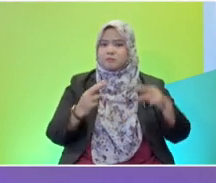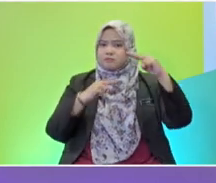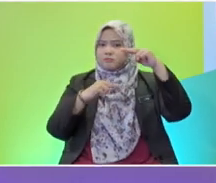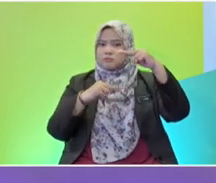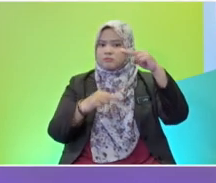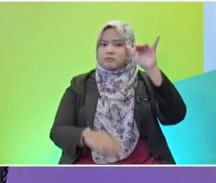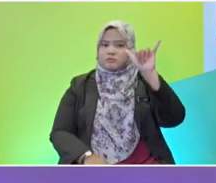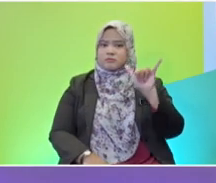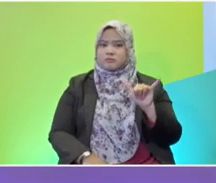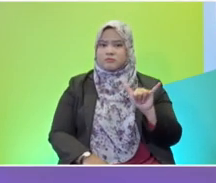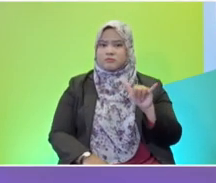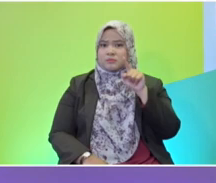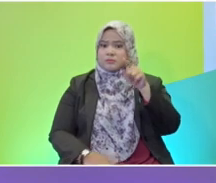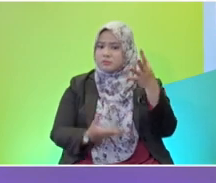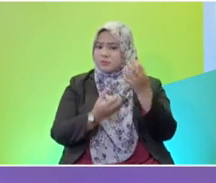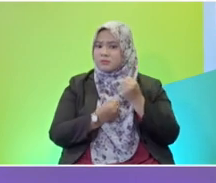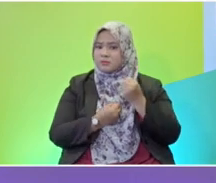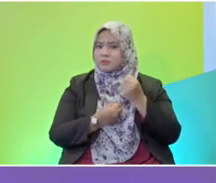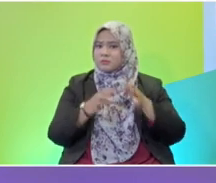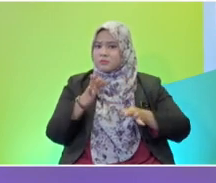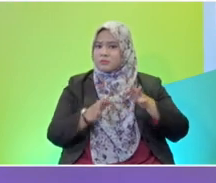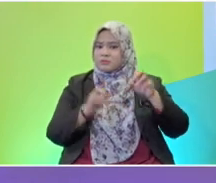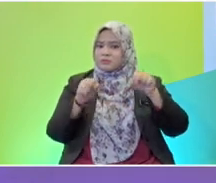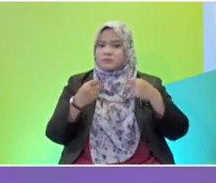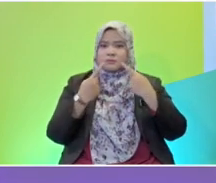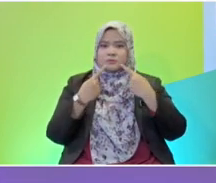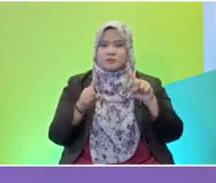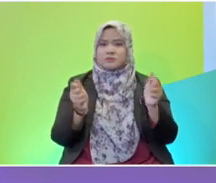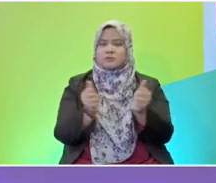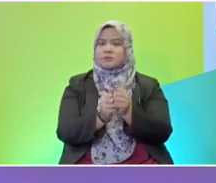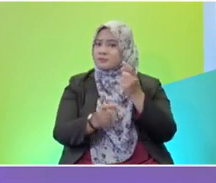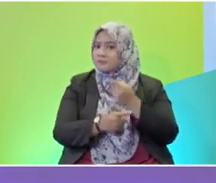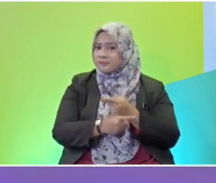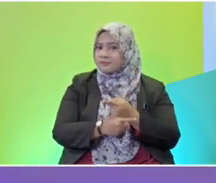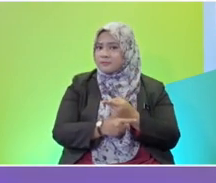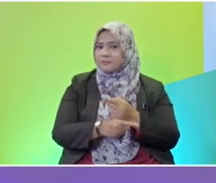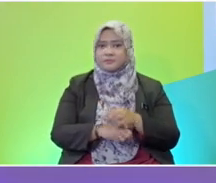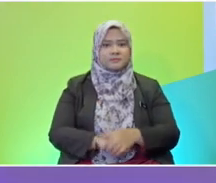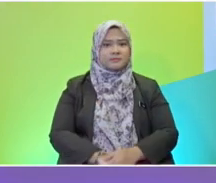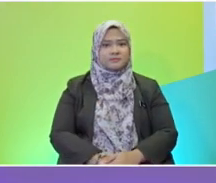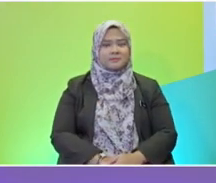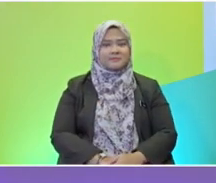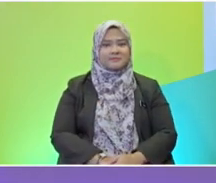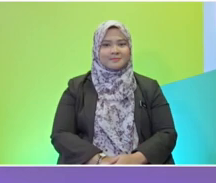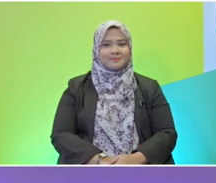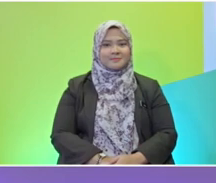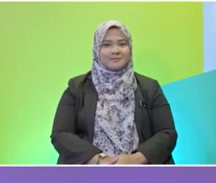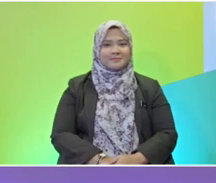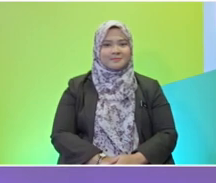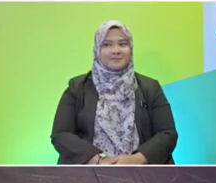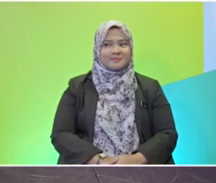dan objek ini dinamakan yang juga berkaitan dengan salah satu daripada sifat cahaya Oke